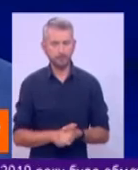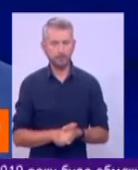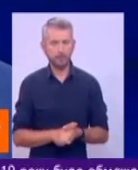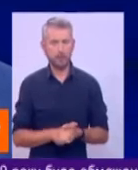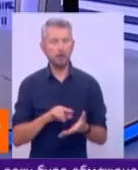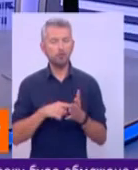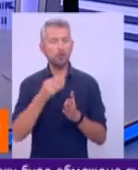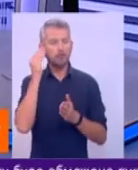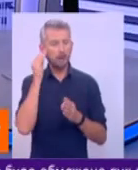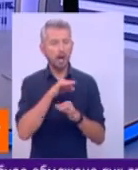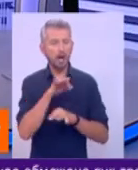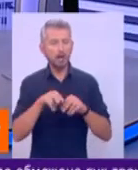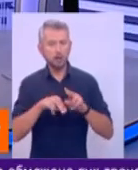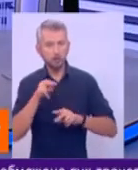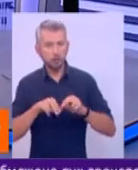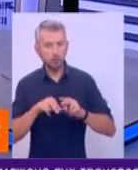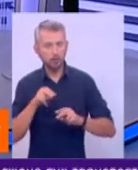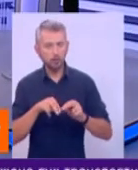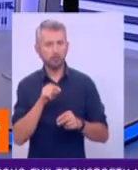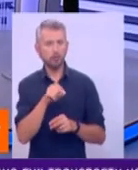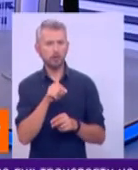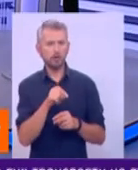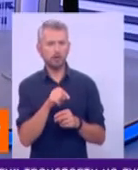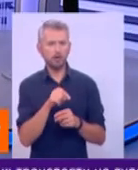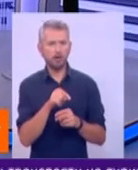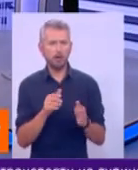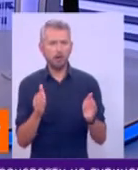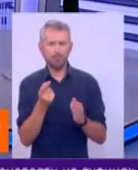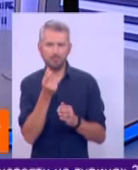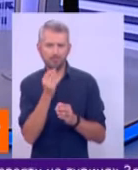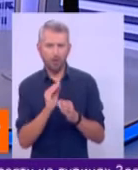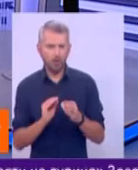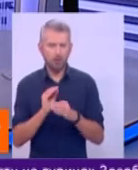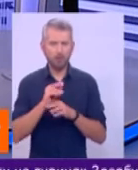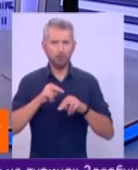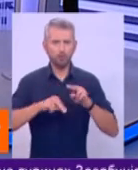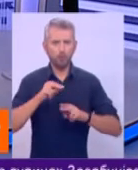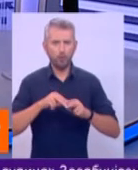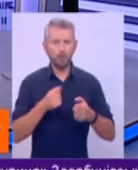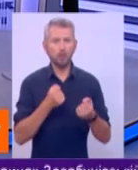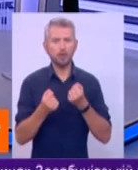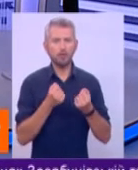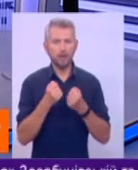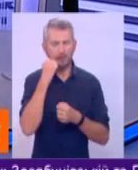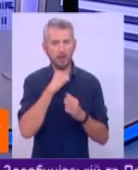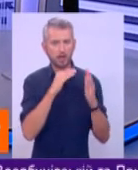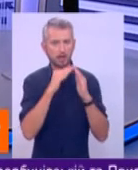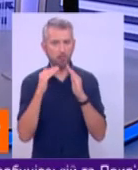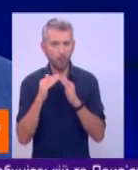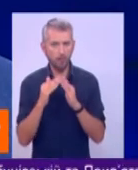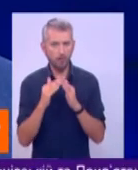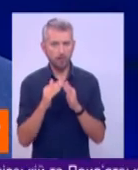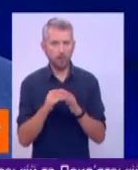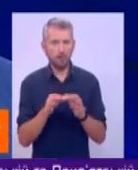С точки зрения архитектуры и конструкции, вот эти небольшие надбудовы и укрепления старых домов не